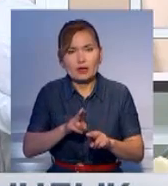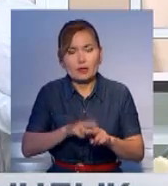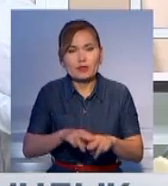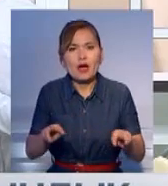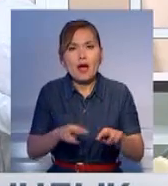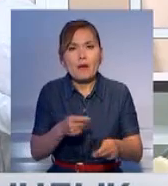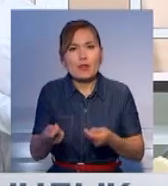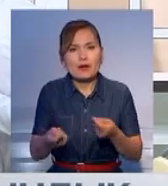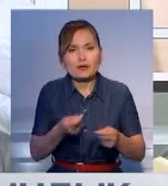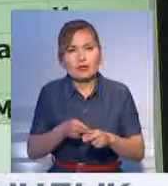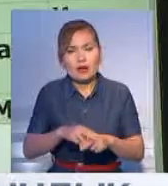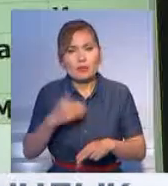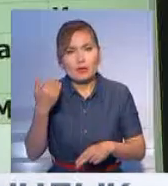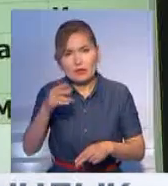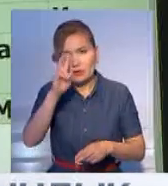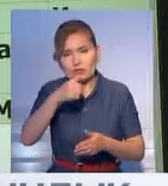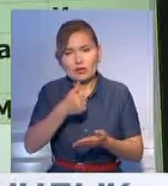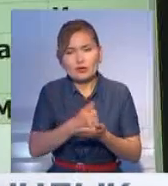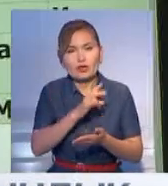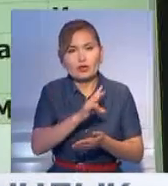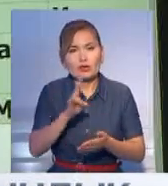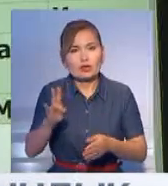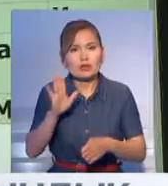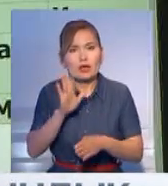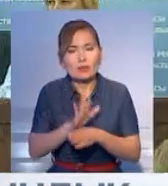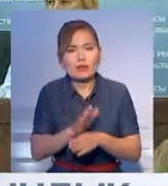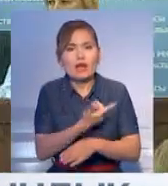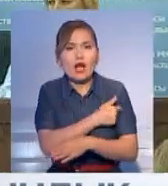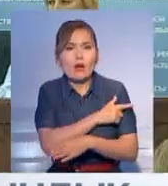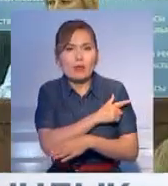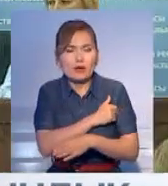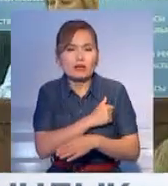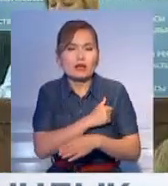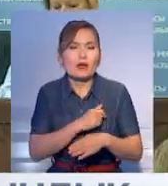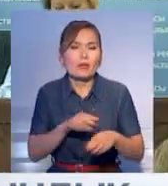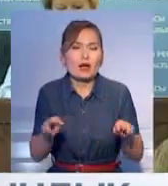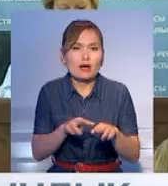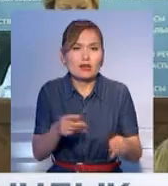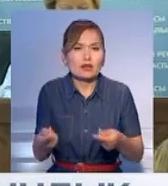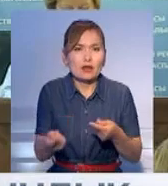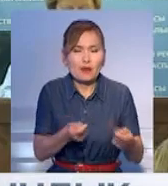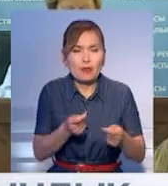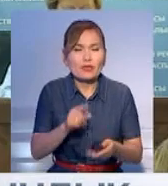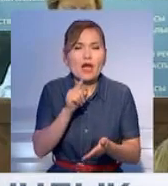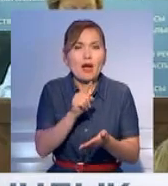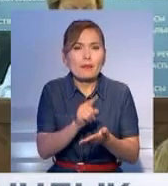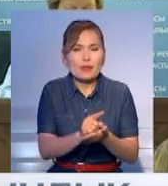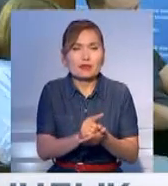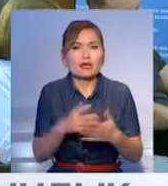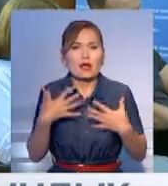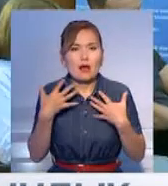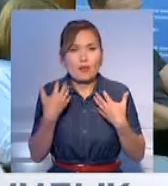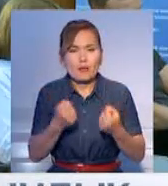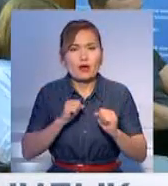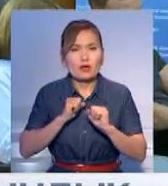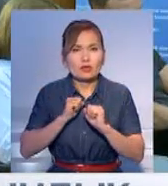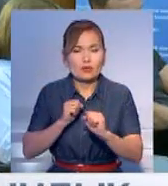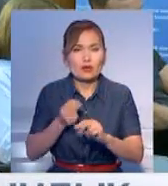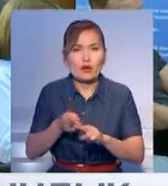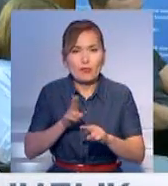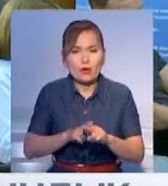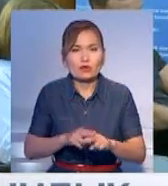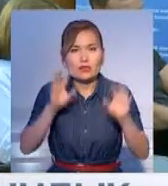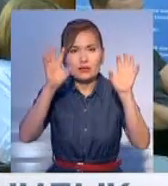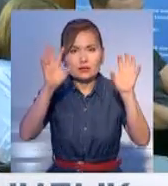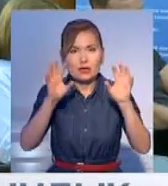мәслихатында мәлімдеді. Оның айтуынша, елбасы тапсырмасына сәйкес денсаулық сақтау министрлігі міндетті әлеуметтік сақтандыру талаптарын тағы бір мәрте қарап